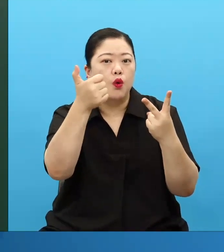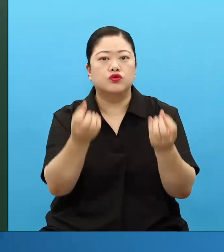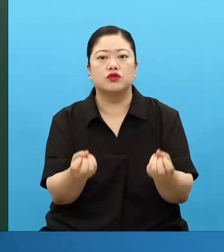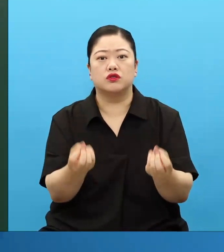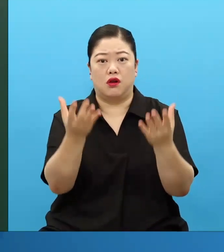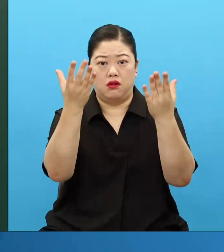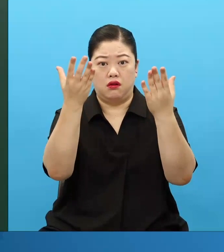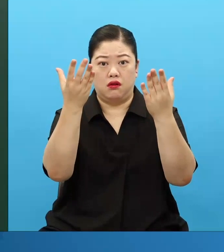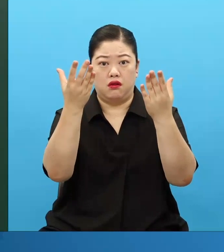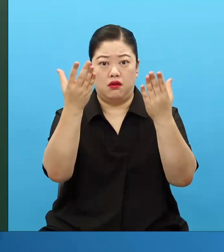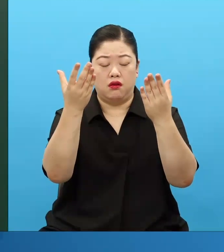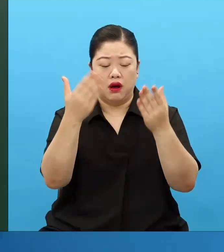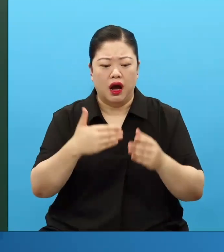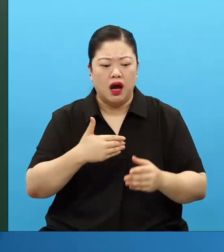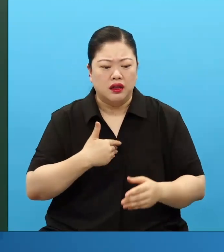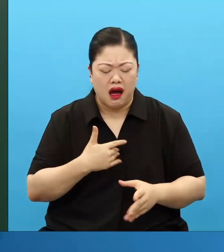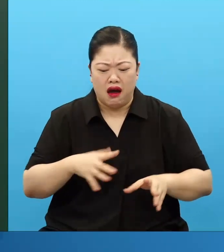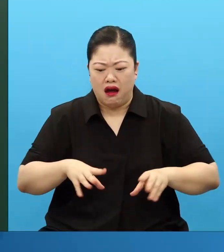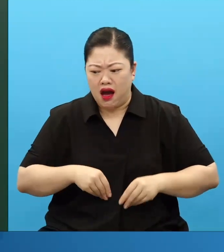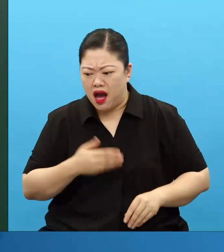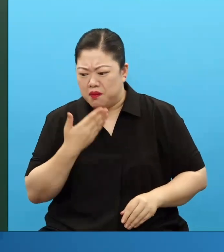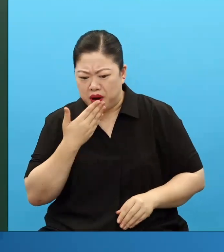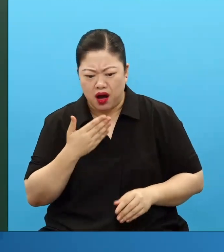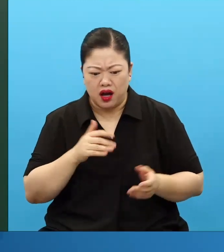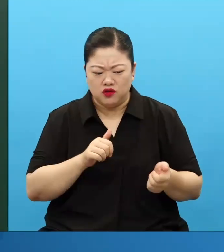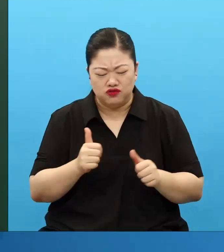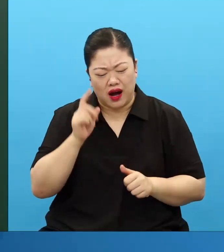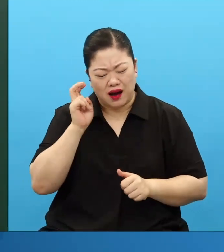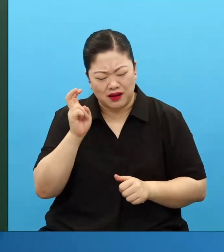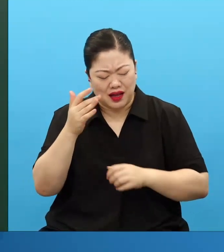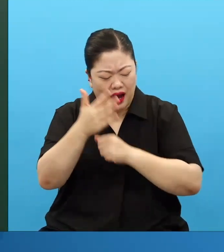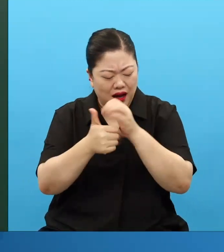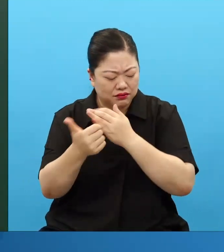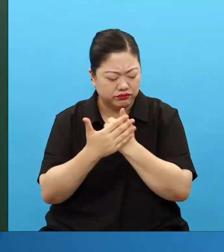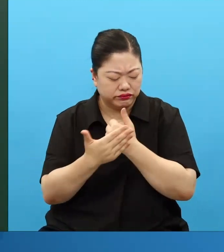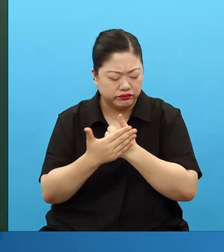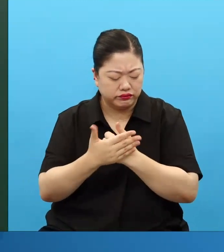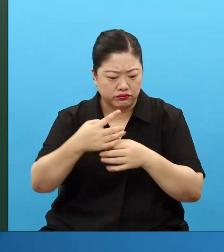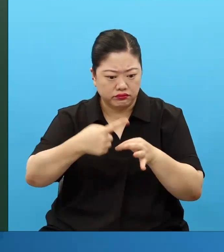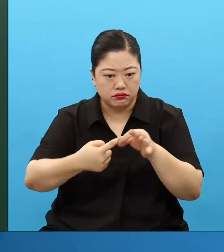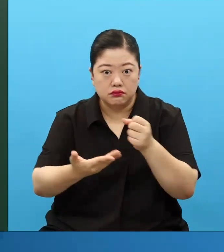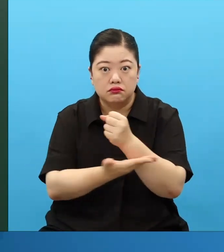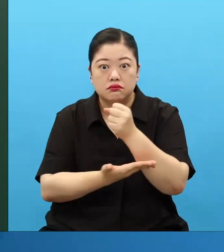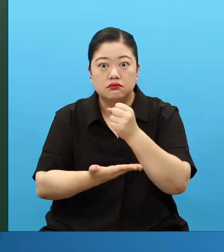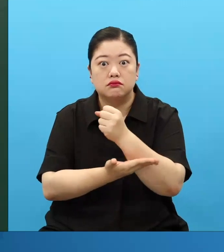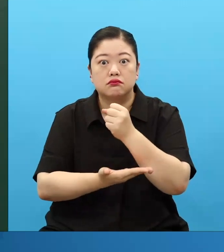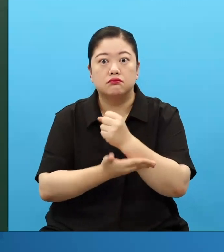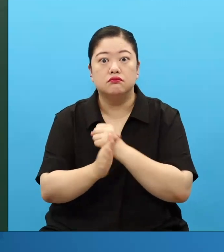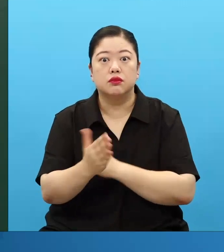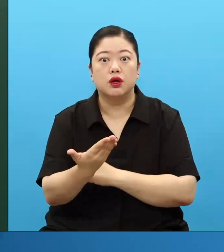저절로 따라오는 거죠. But if God's partisan is raised in you, then the rest naturally follow.